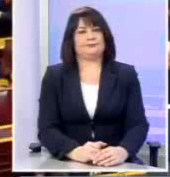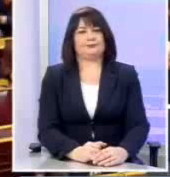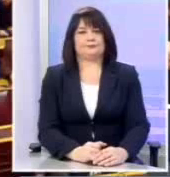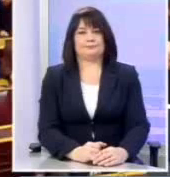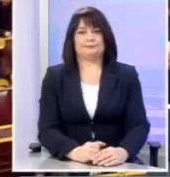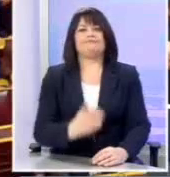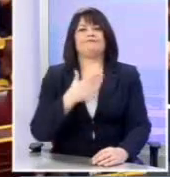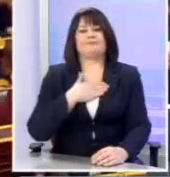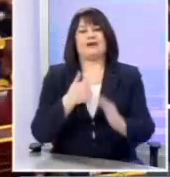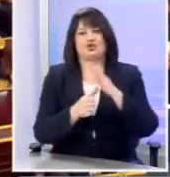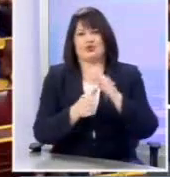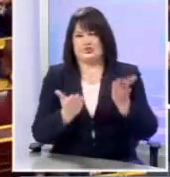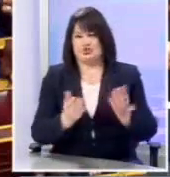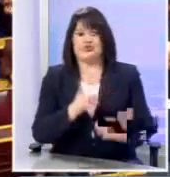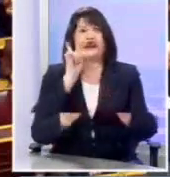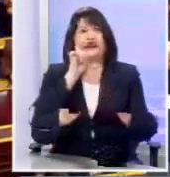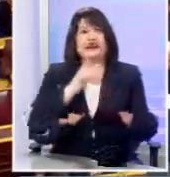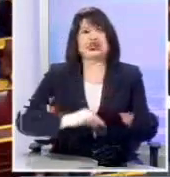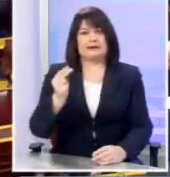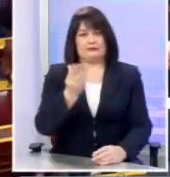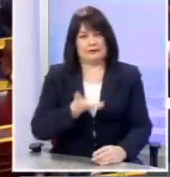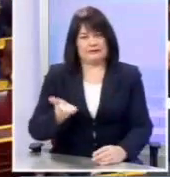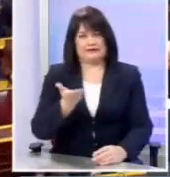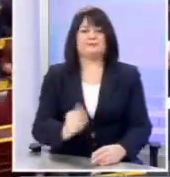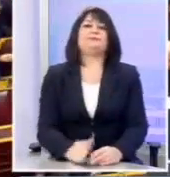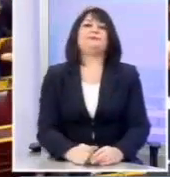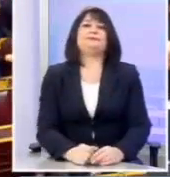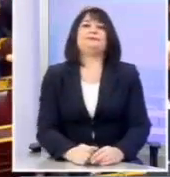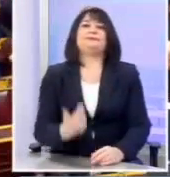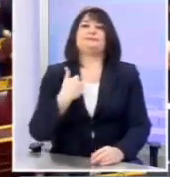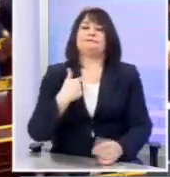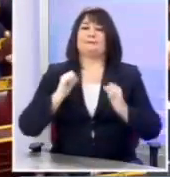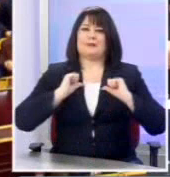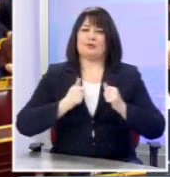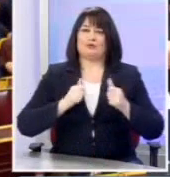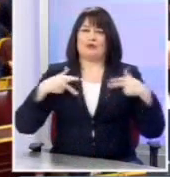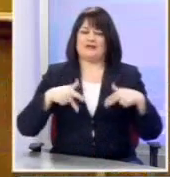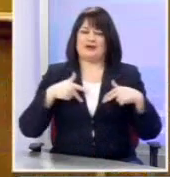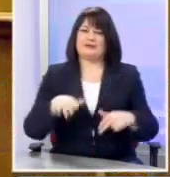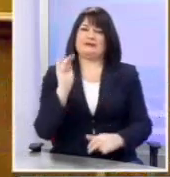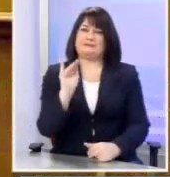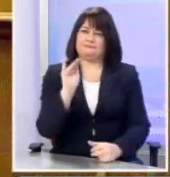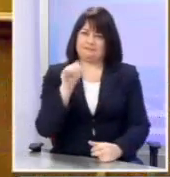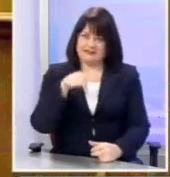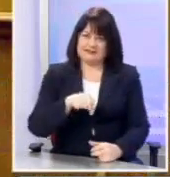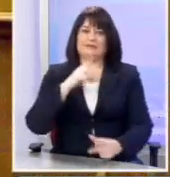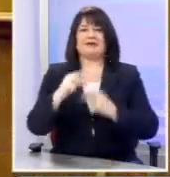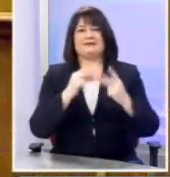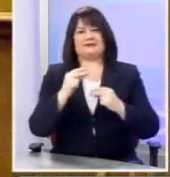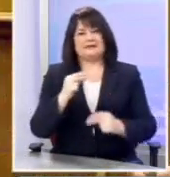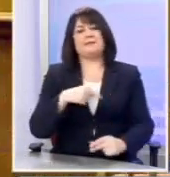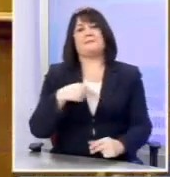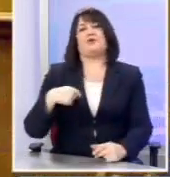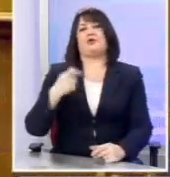Ευχαριστώ κύριε Πρόεδρε. Κυρίες και κύριοι βουλευτές, με δική μας πρωτοβουλία διεξάγεται σήμερα πρώην